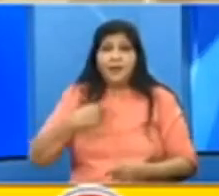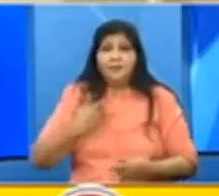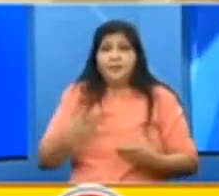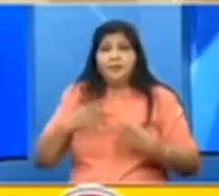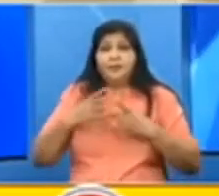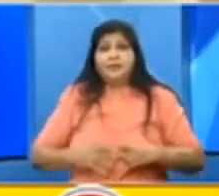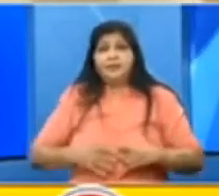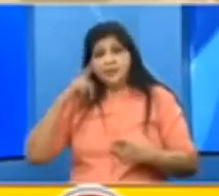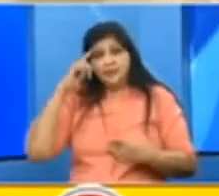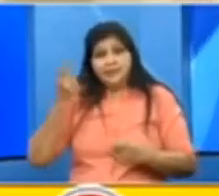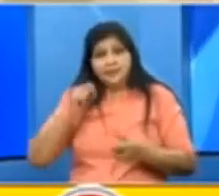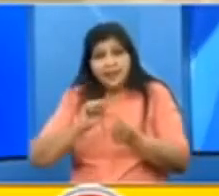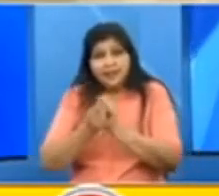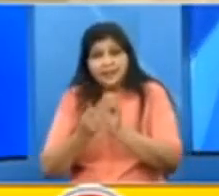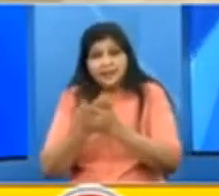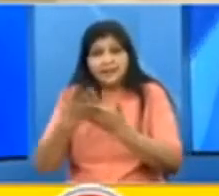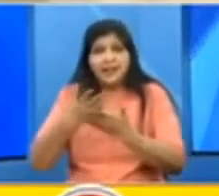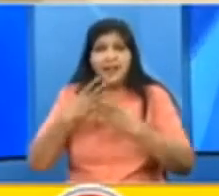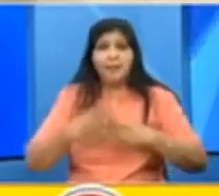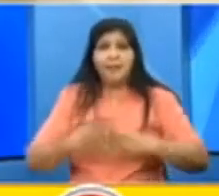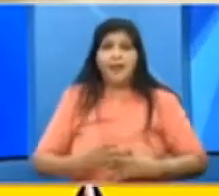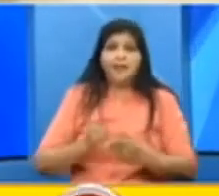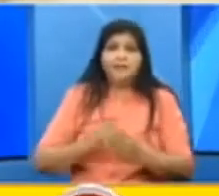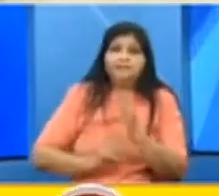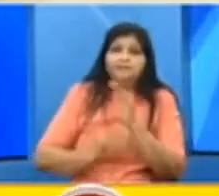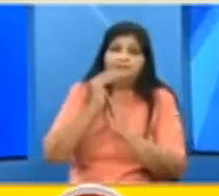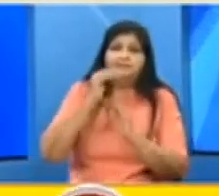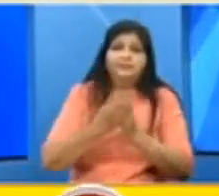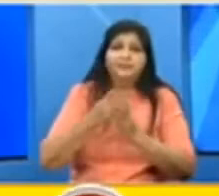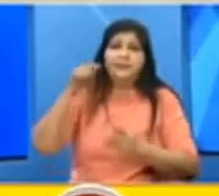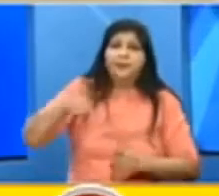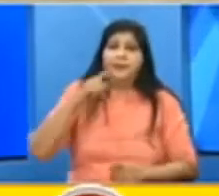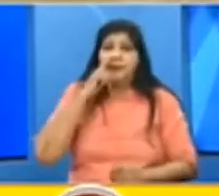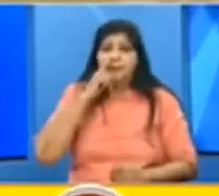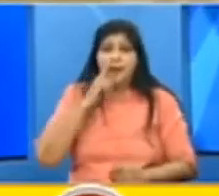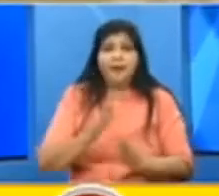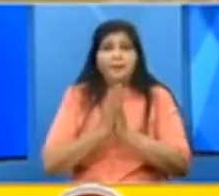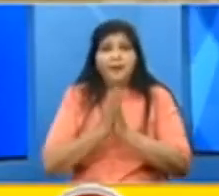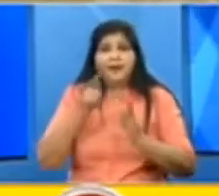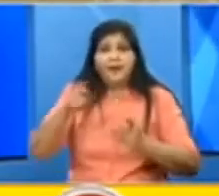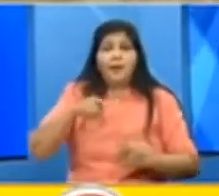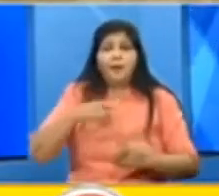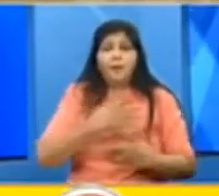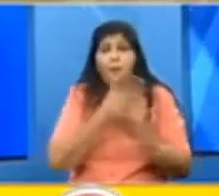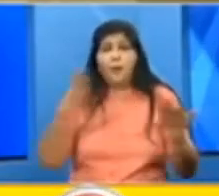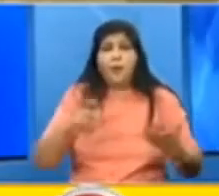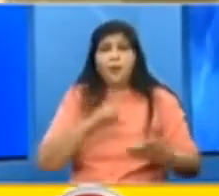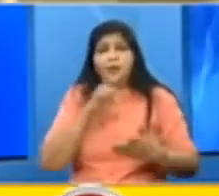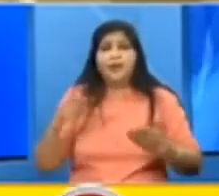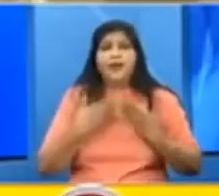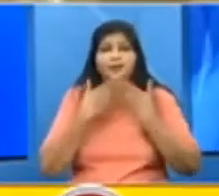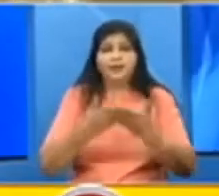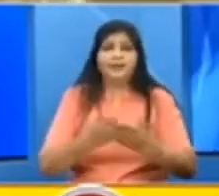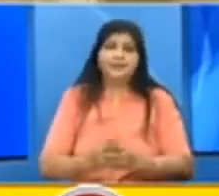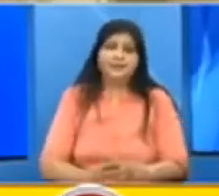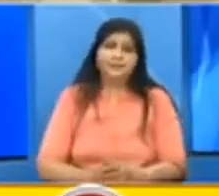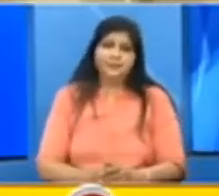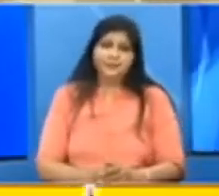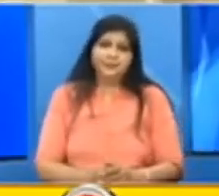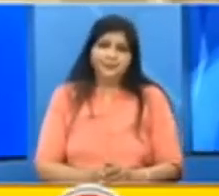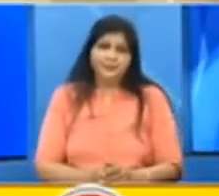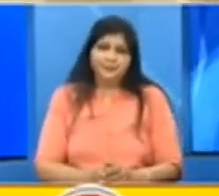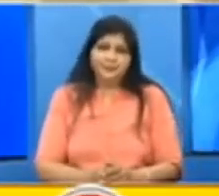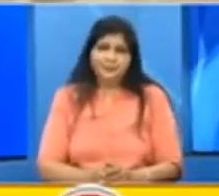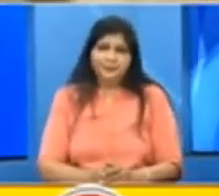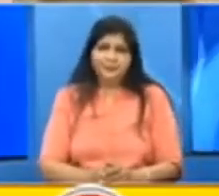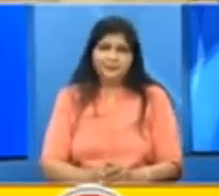के योग्य बनाया, आपके जीवन को बनाया। आपकी माता जी को प्रणाम और आपको बहुत बहुत बधाई, बहुत बहुत शुभकामनाएं।